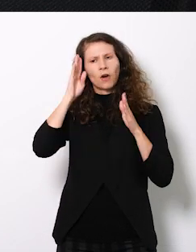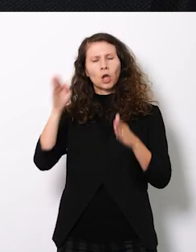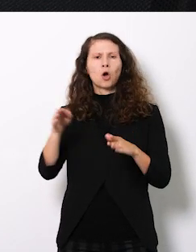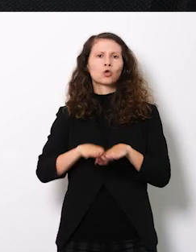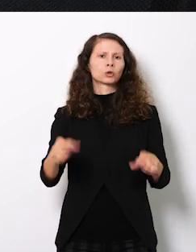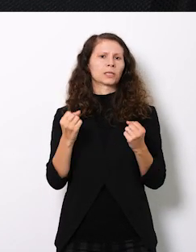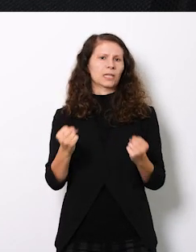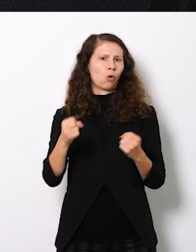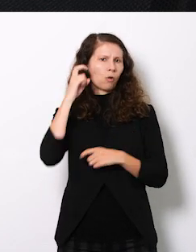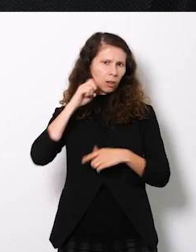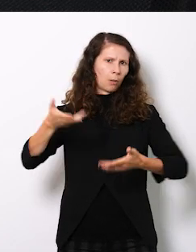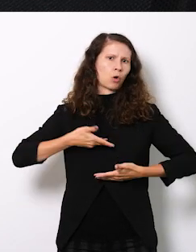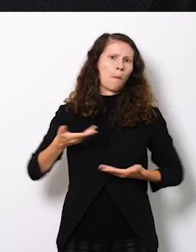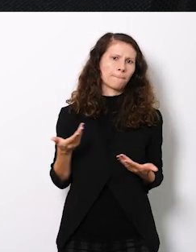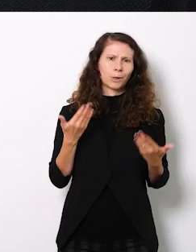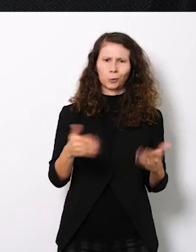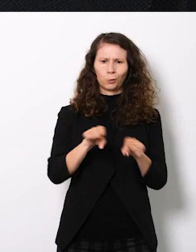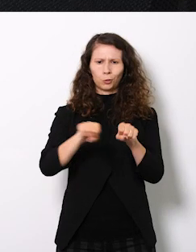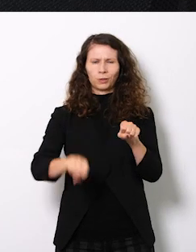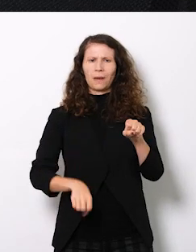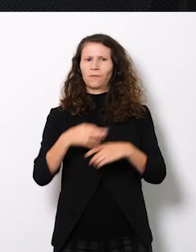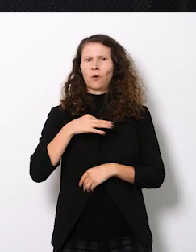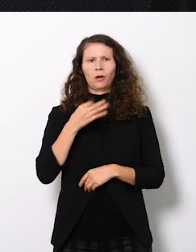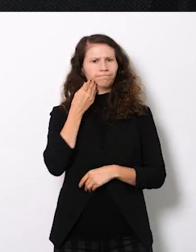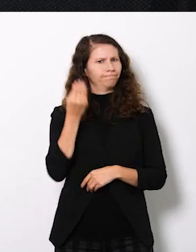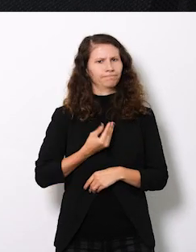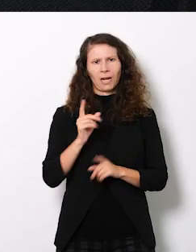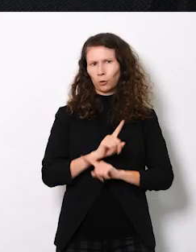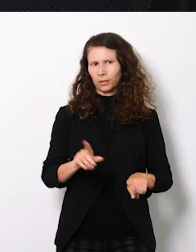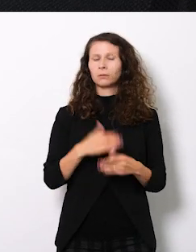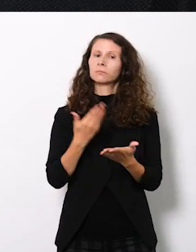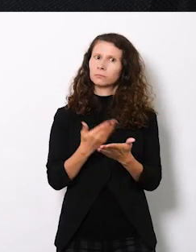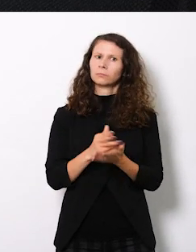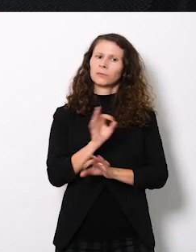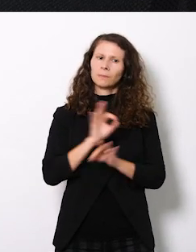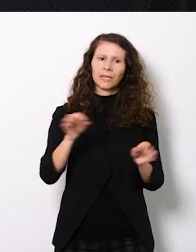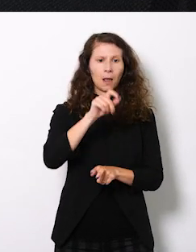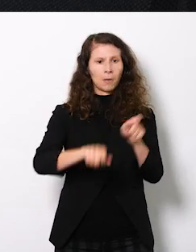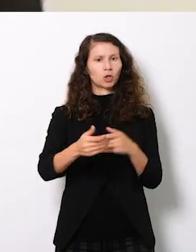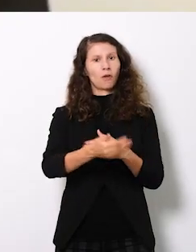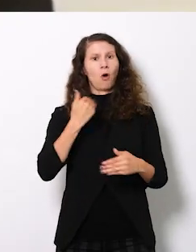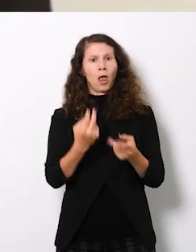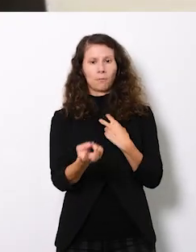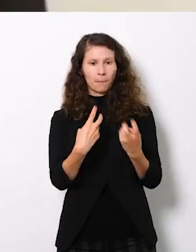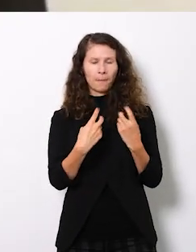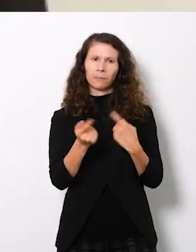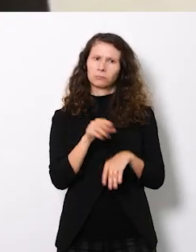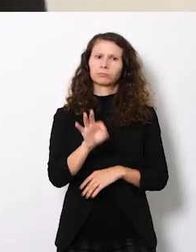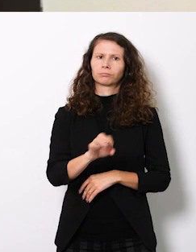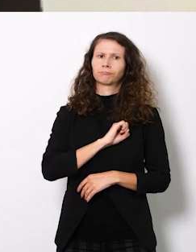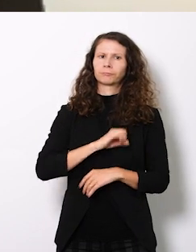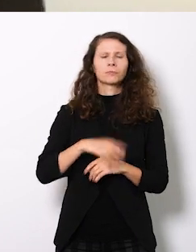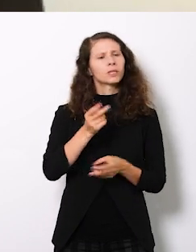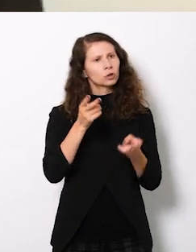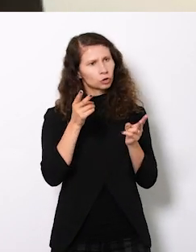ist ja auch nicht das System, das ich jetzt zumindest gut finde. Deswegen wäre früher die Menschen einzubeziehen gut. Das stimmt. Ich will nur